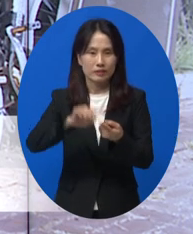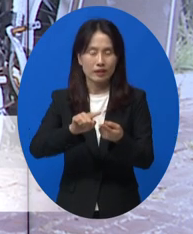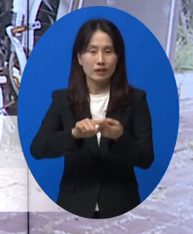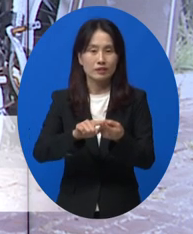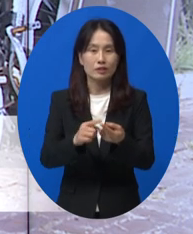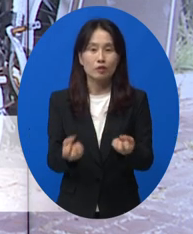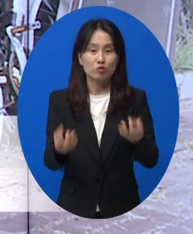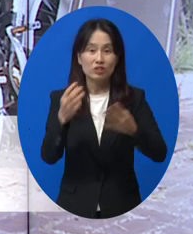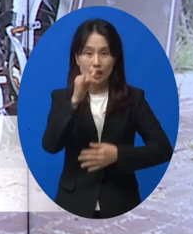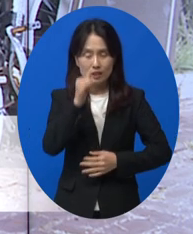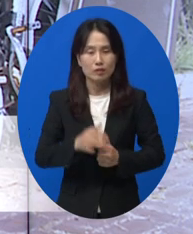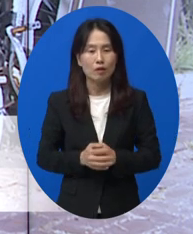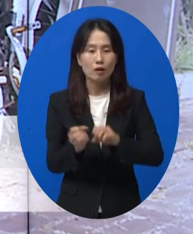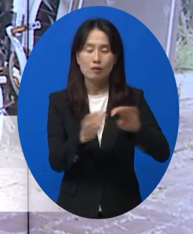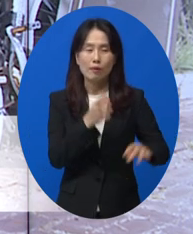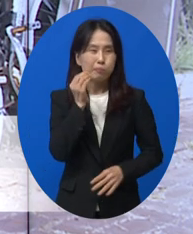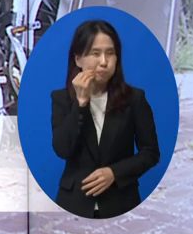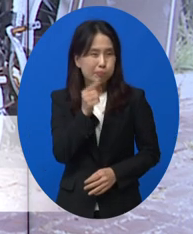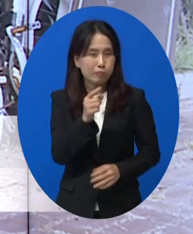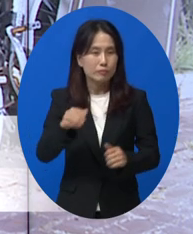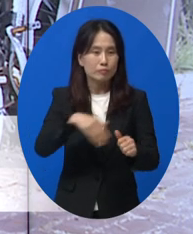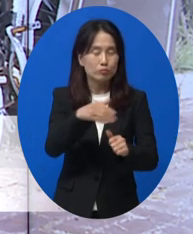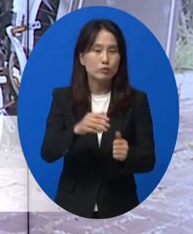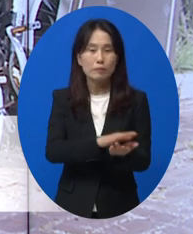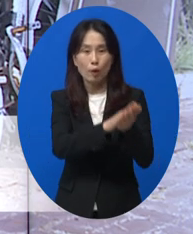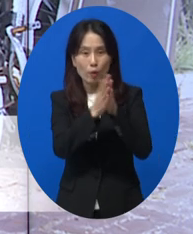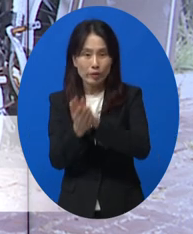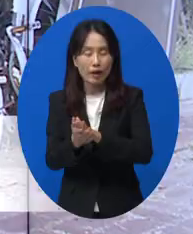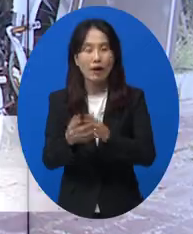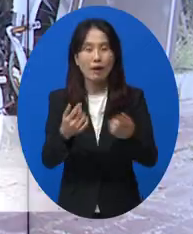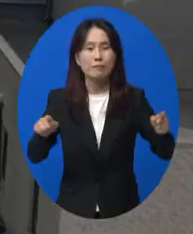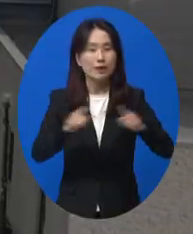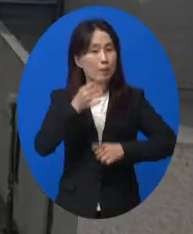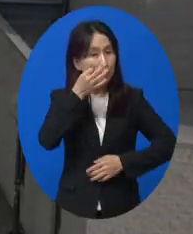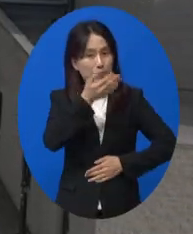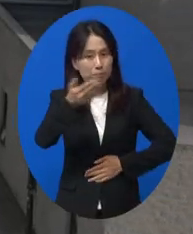방치되거나 버려지던 폐기물에 친환경적 변신 함께 만나보시죠